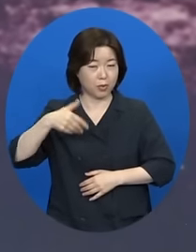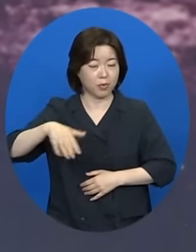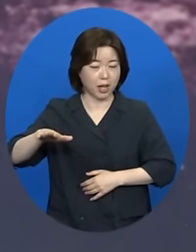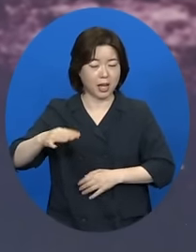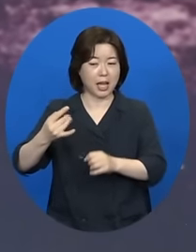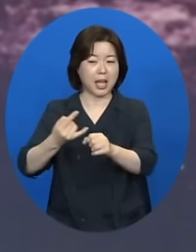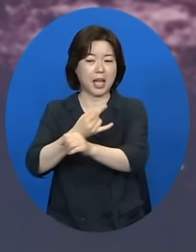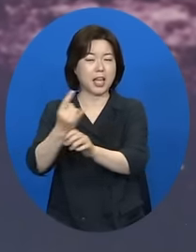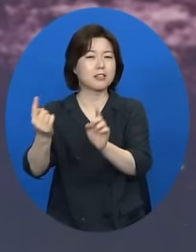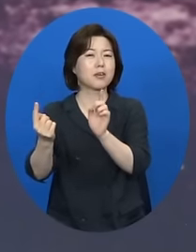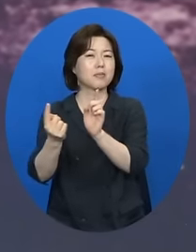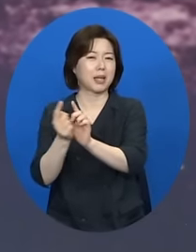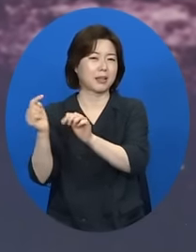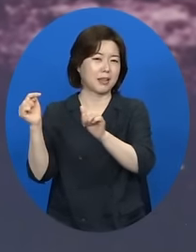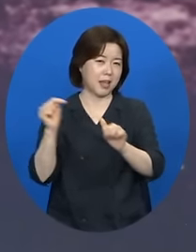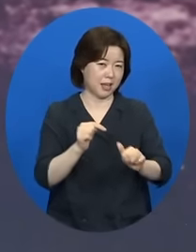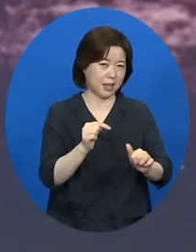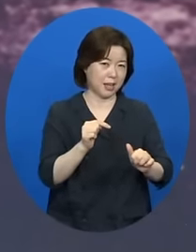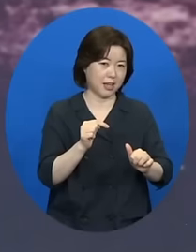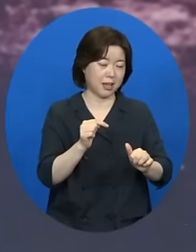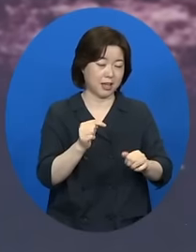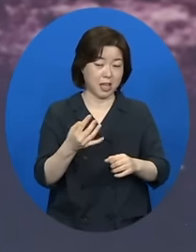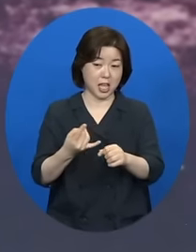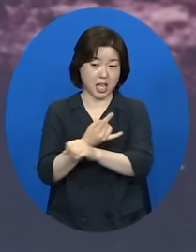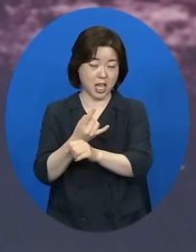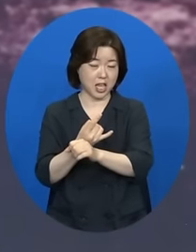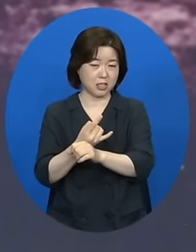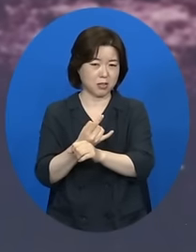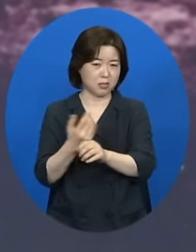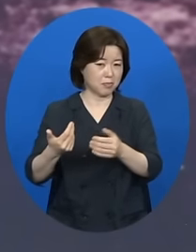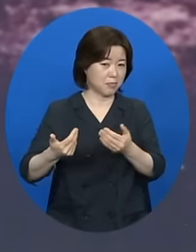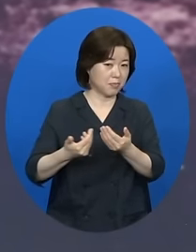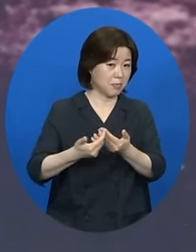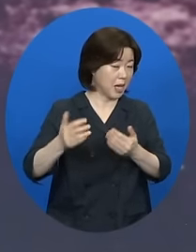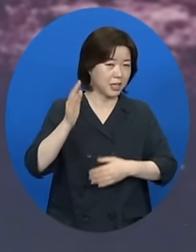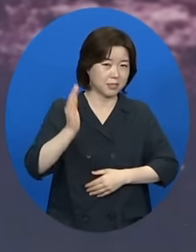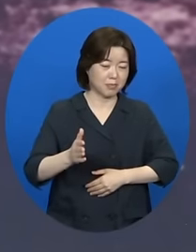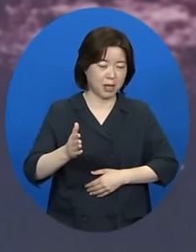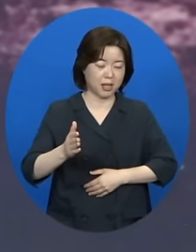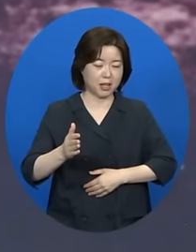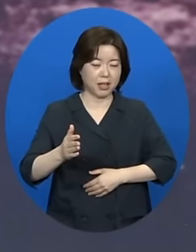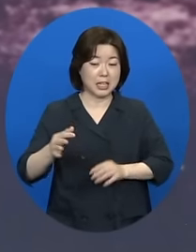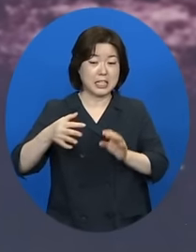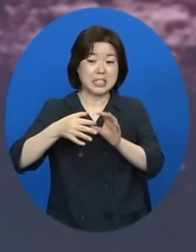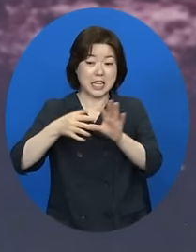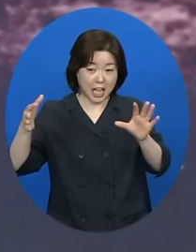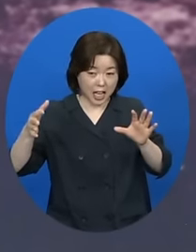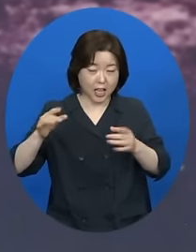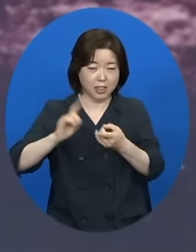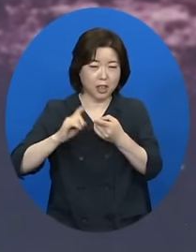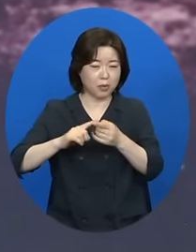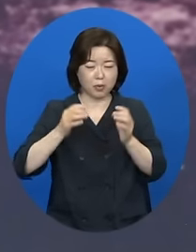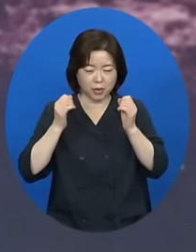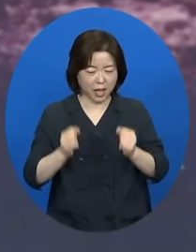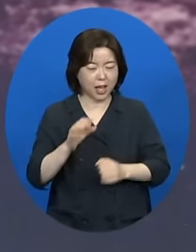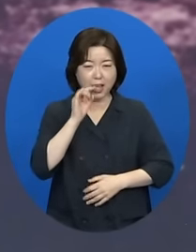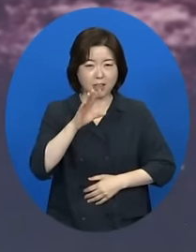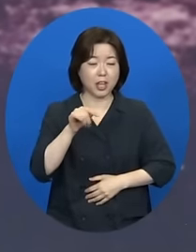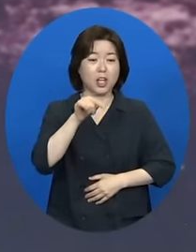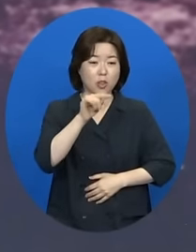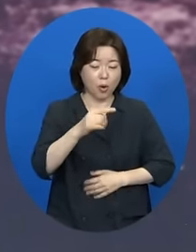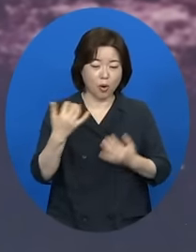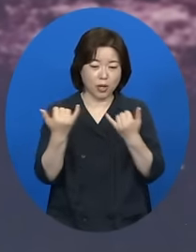에서를 만나야 된다. 에서를 피해서는 안 된다. 이들을 갈라진 채로 끊어진 채로 있어서는 안 된다. 너의